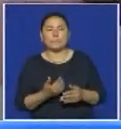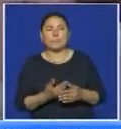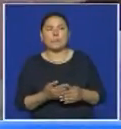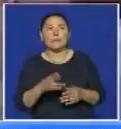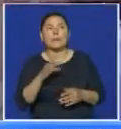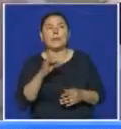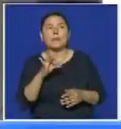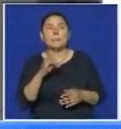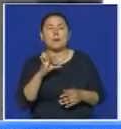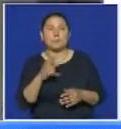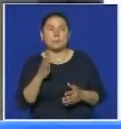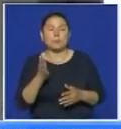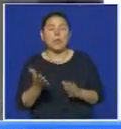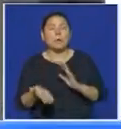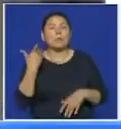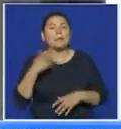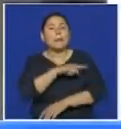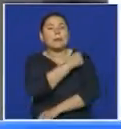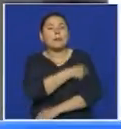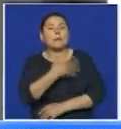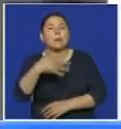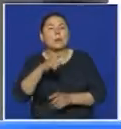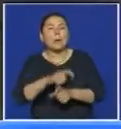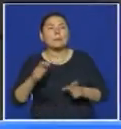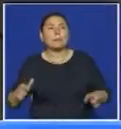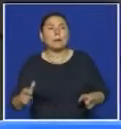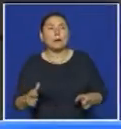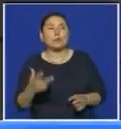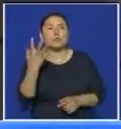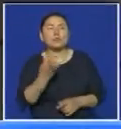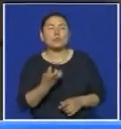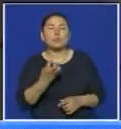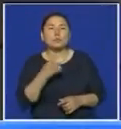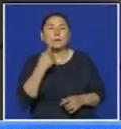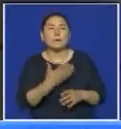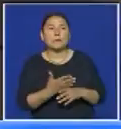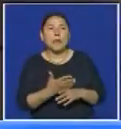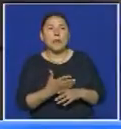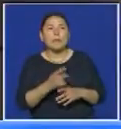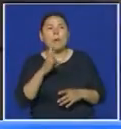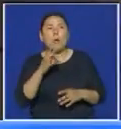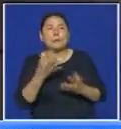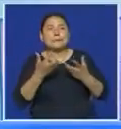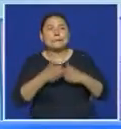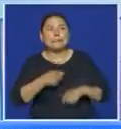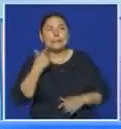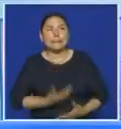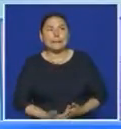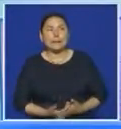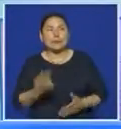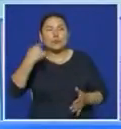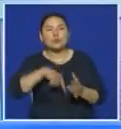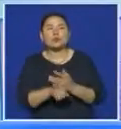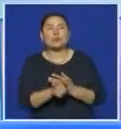и реанимация. Бұрын бұл емхана 50 адамға шақтал, бір ауысымда 450 адамды қабылдауға қауқарлы деп есептелген. Оның